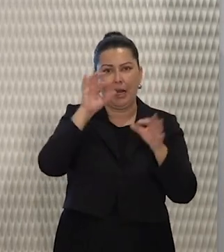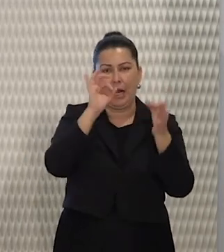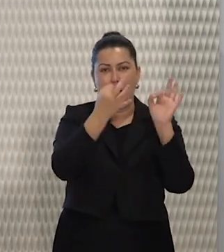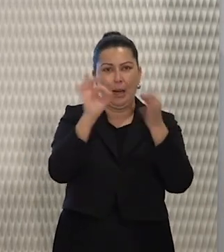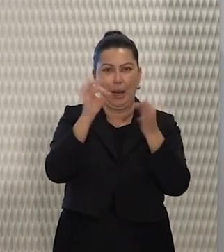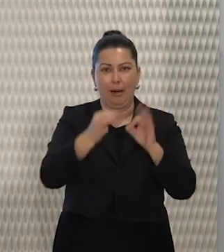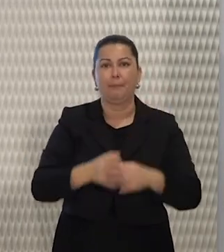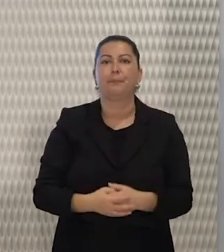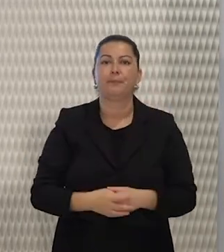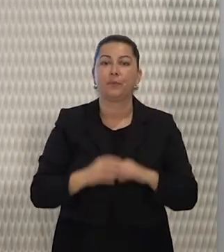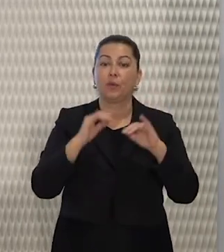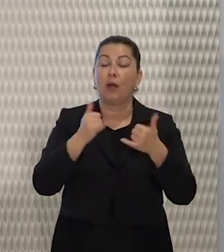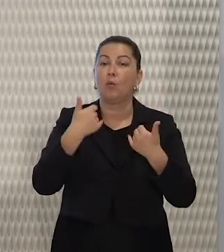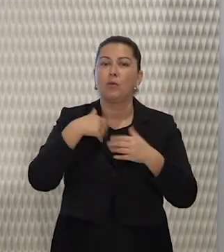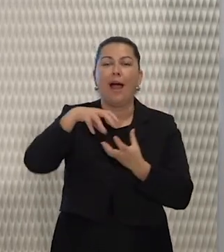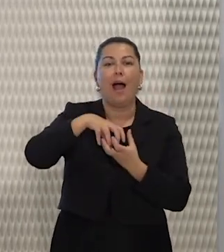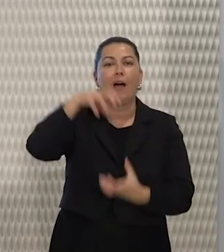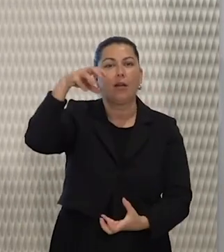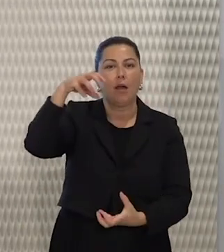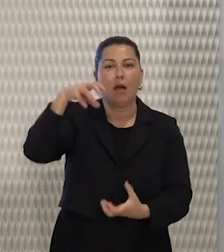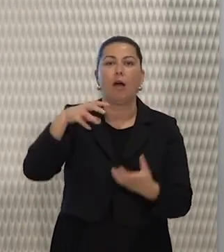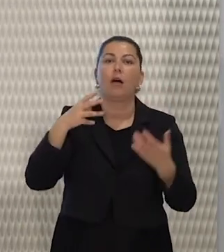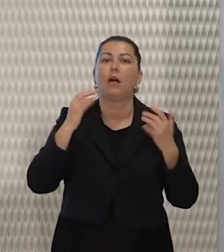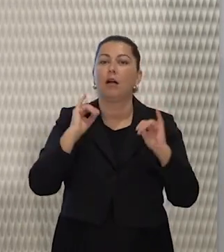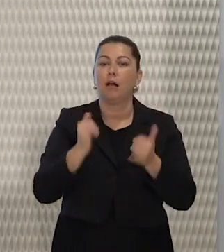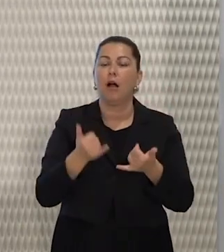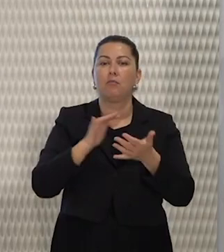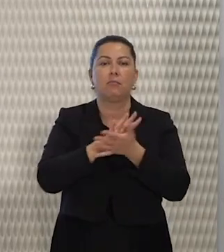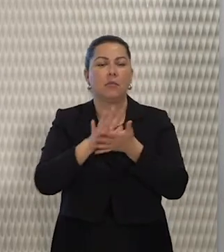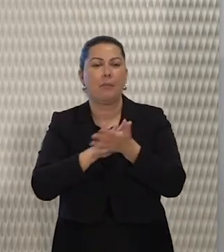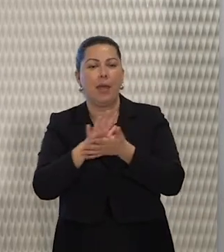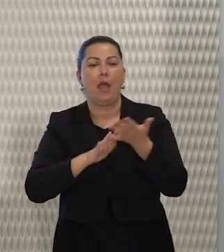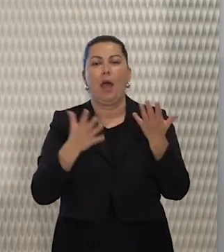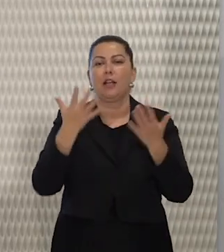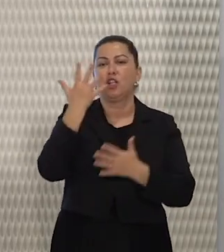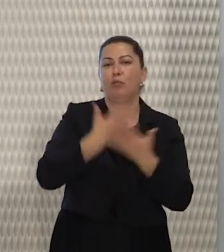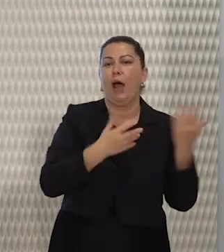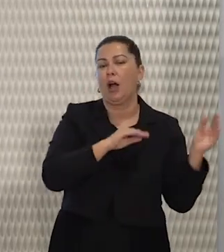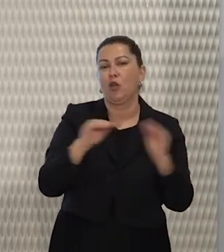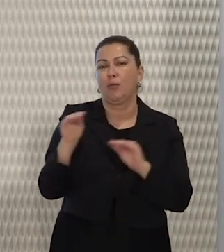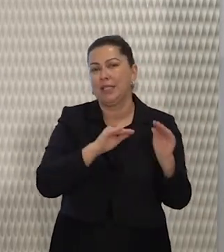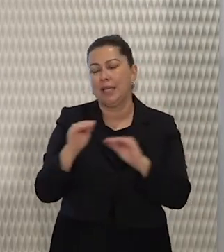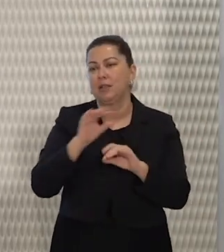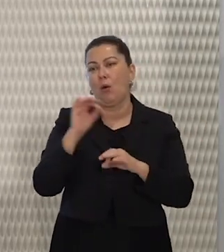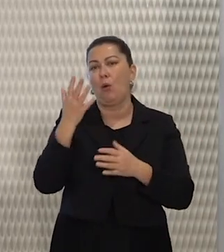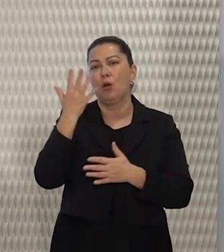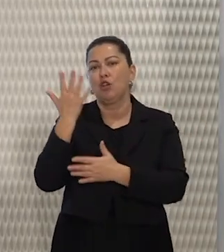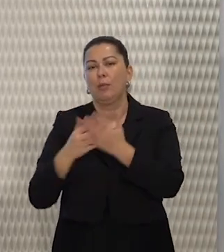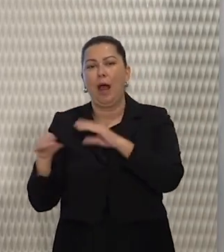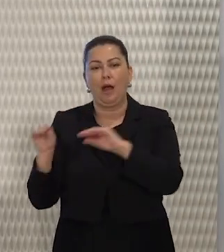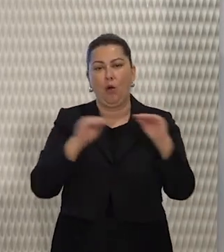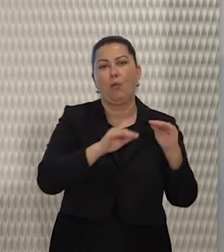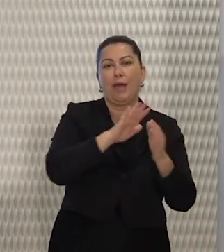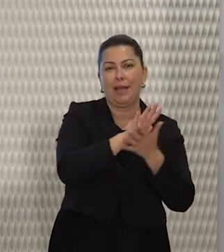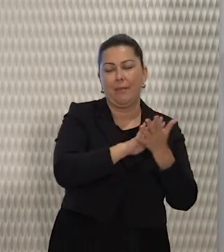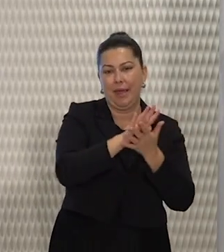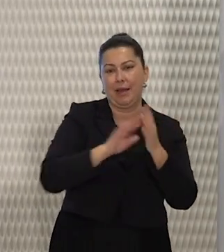Und Avatare, die Gebärden in Sprache übersetzen oder Sprache in Gebärden